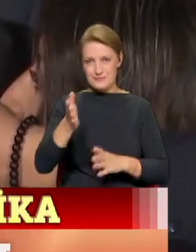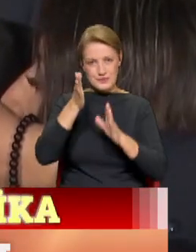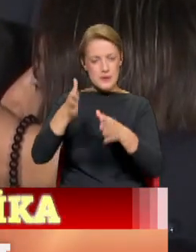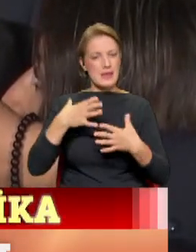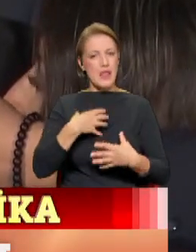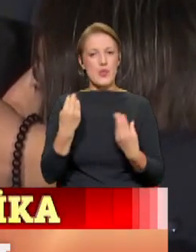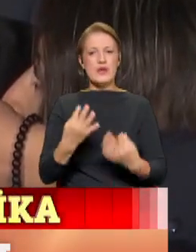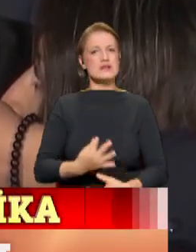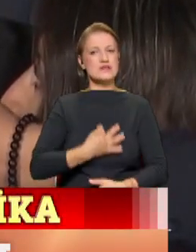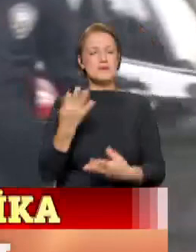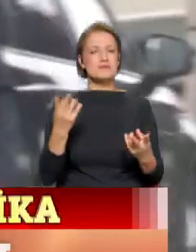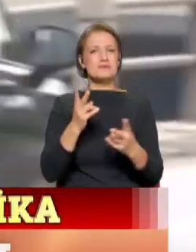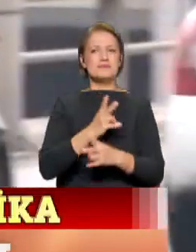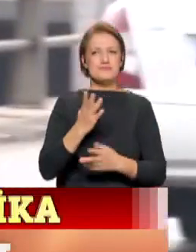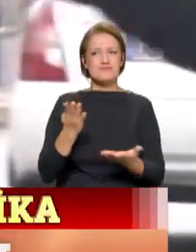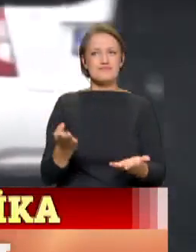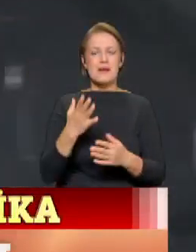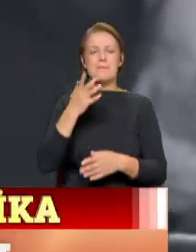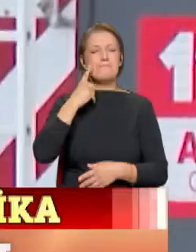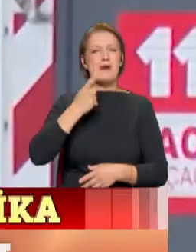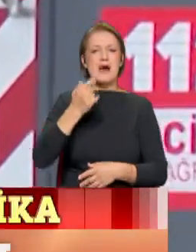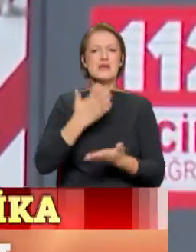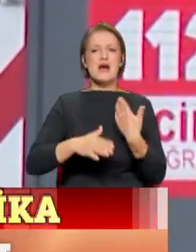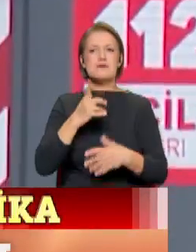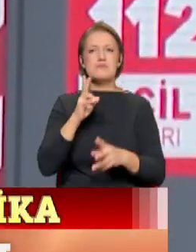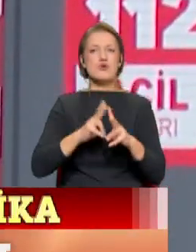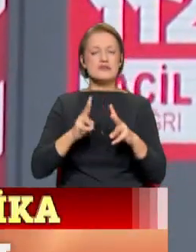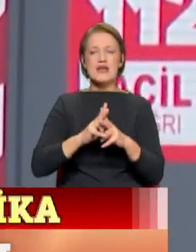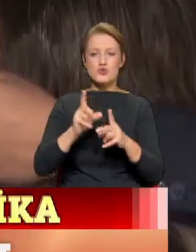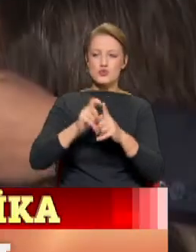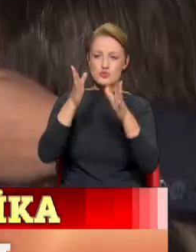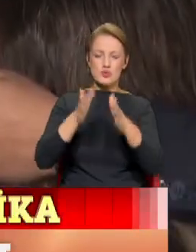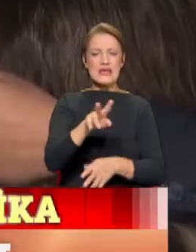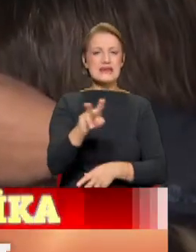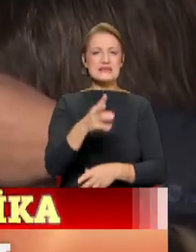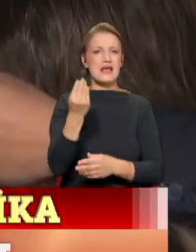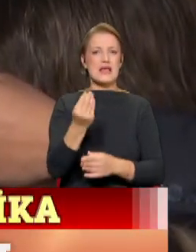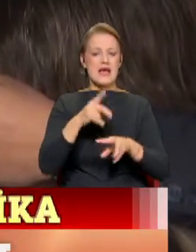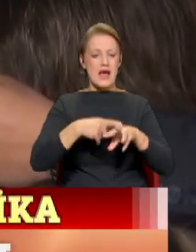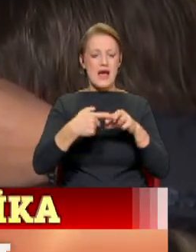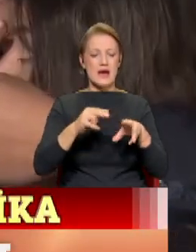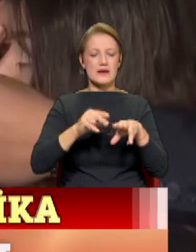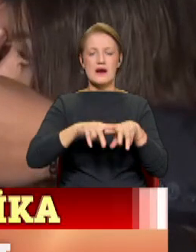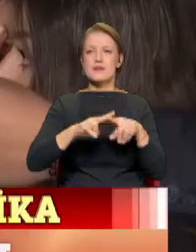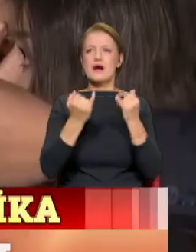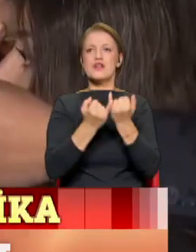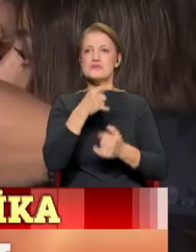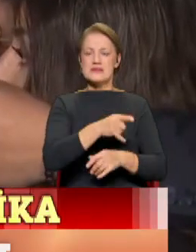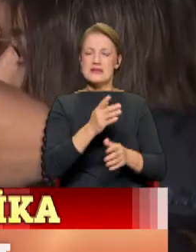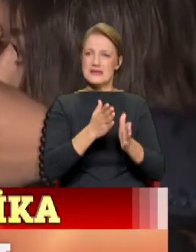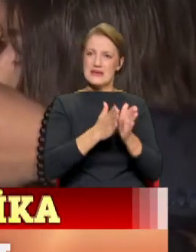hissediyor gayet neşeli bakan yaralı polislerin durumunun iyi olduğunu belirtti Erkan kardeşimizin yanına geçtik bugün